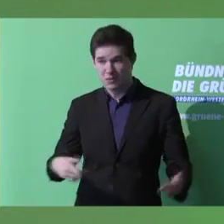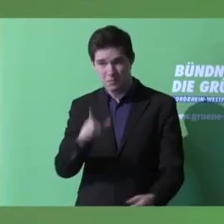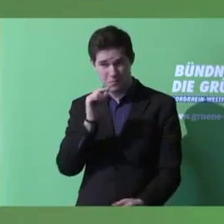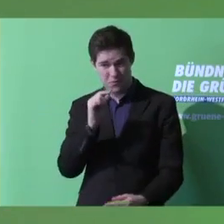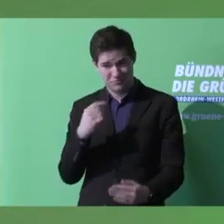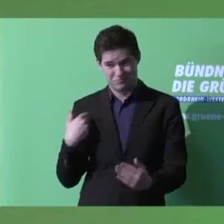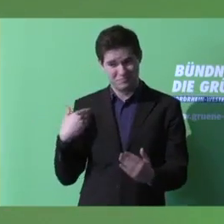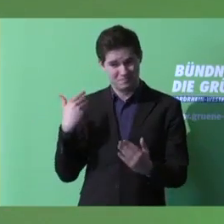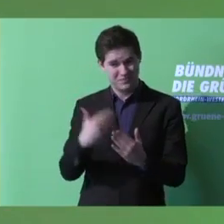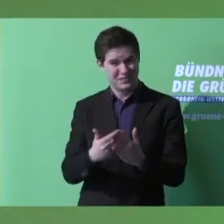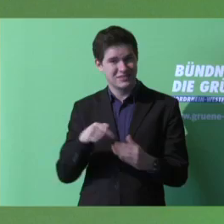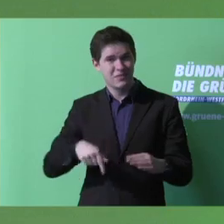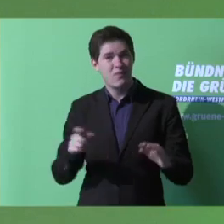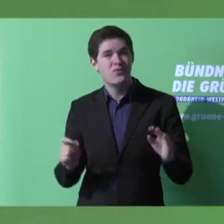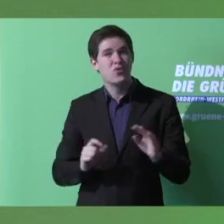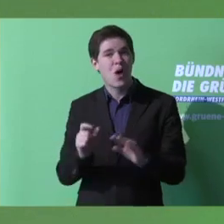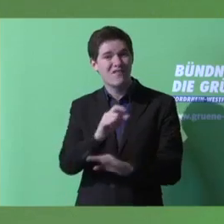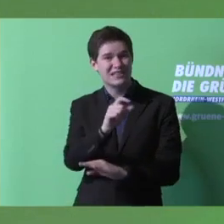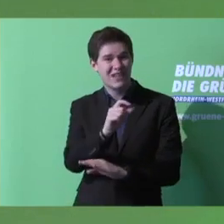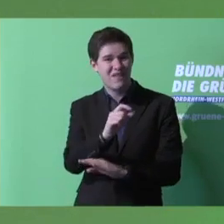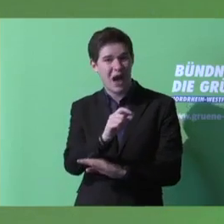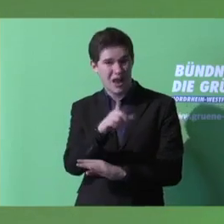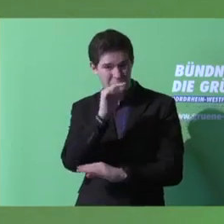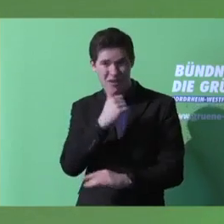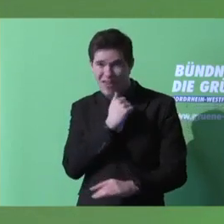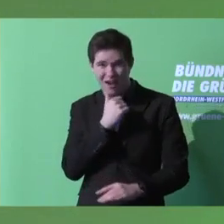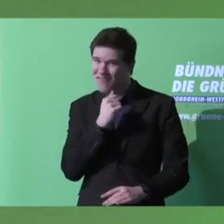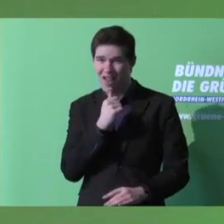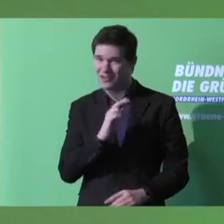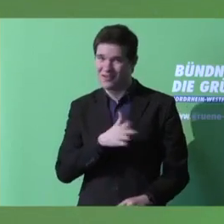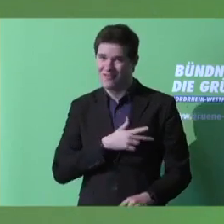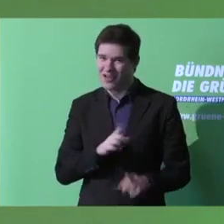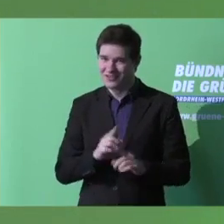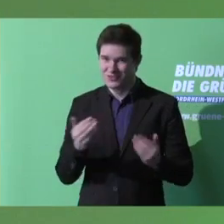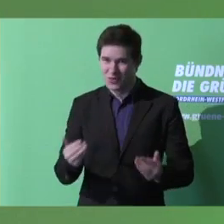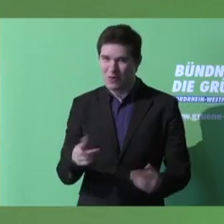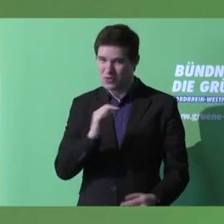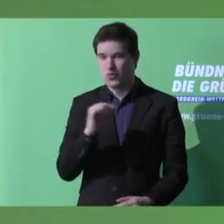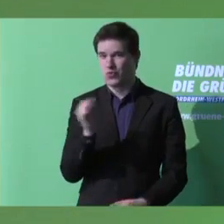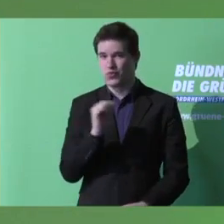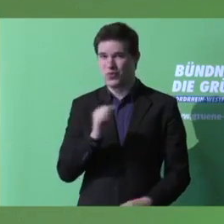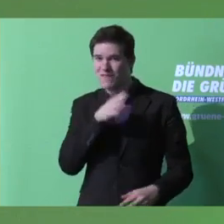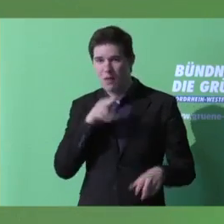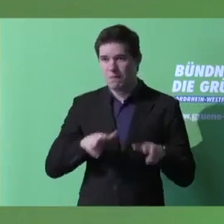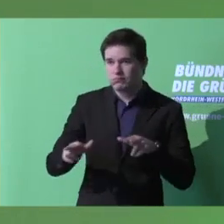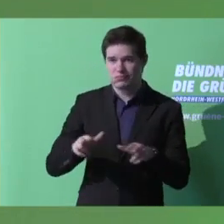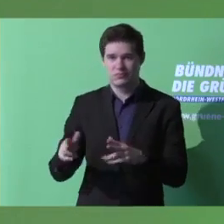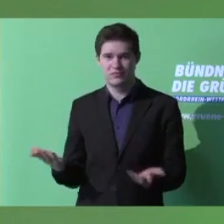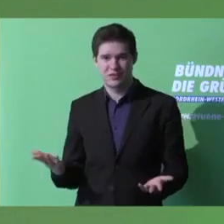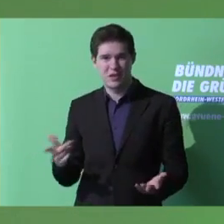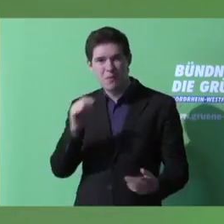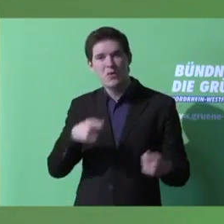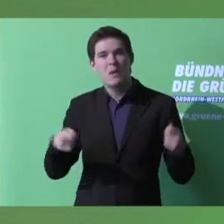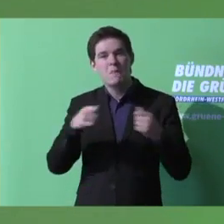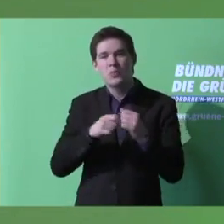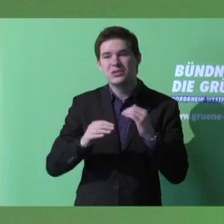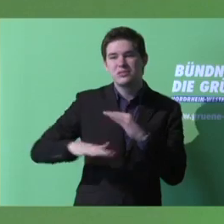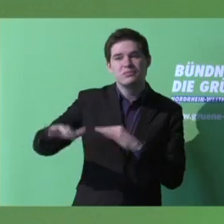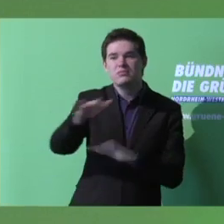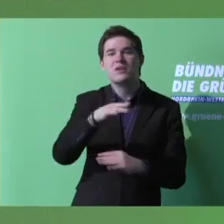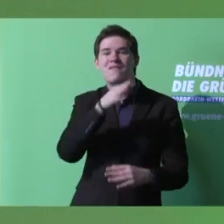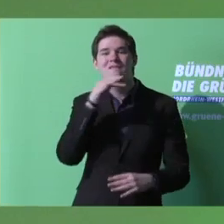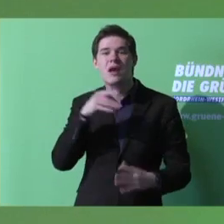in Nordrhein-Westfalen in den letzten Jahren langweilig zugegangen ist. Bundesweit wurden weitere Landtagswahlen gewonnen. Inzwischen